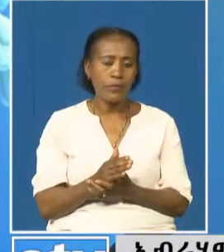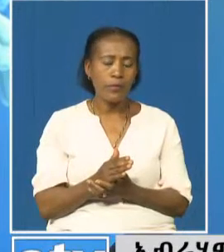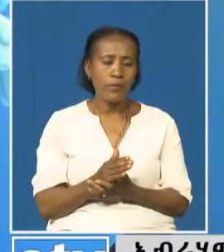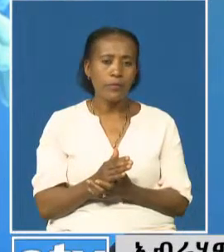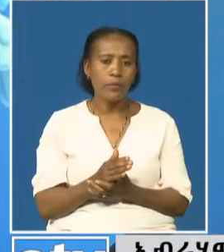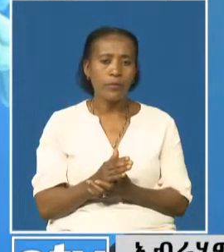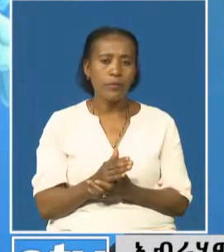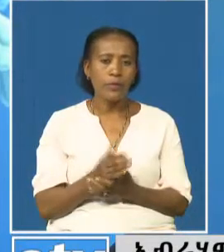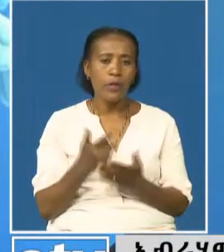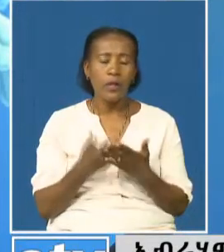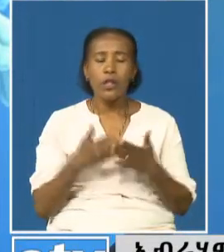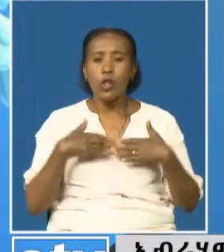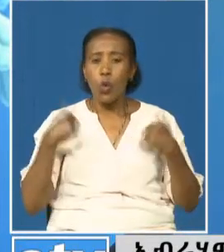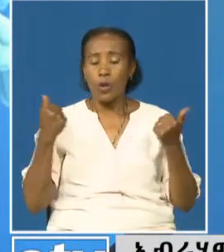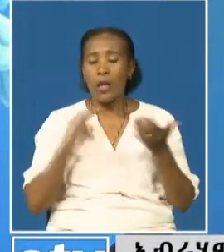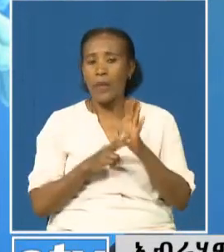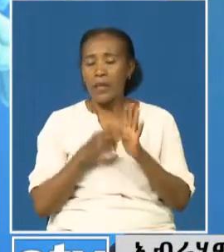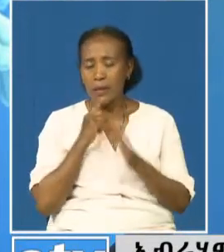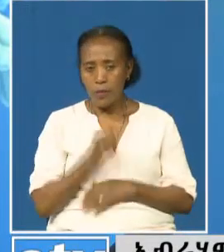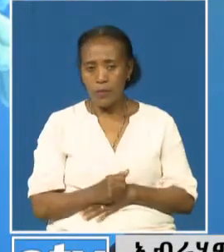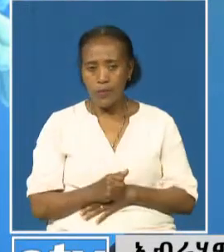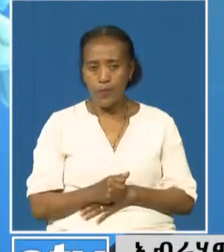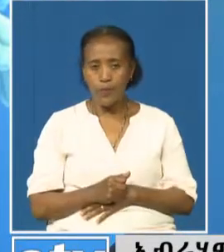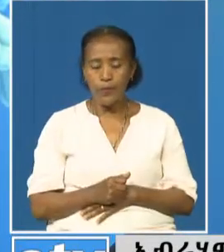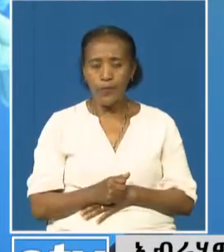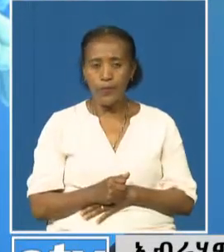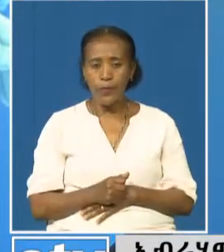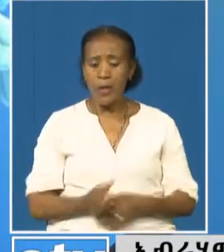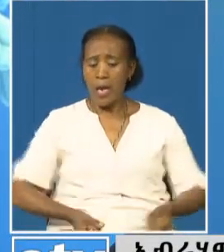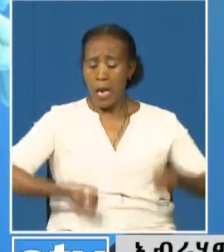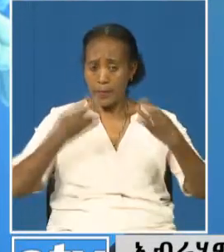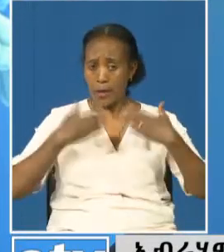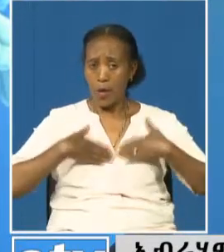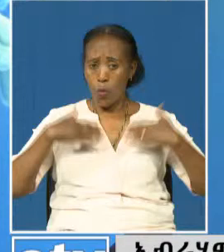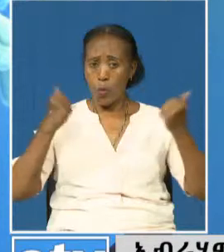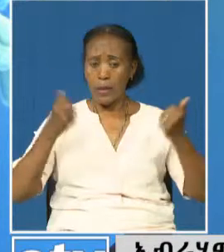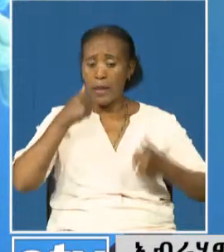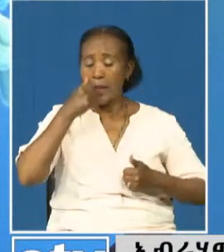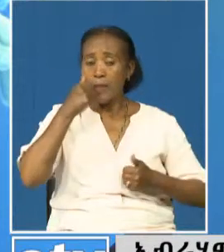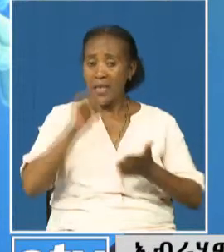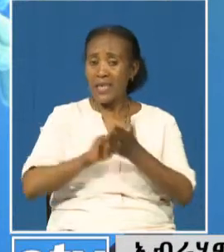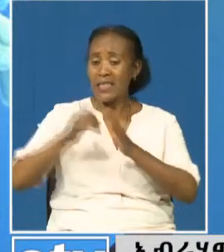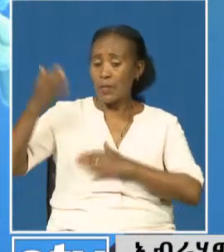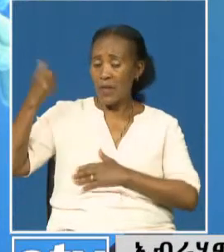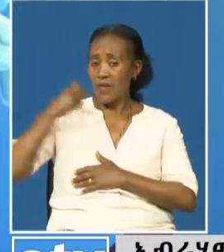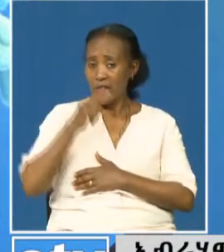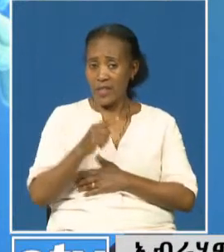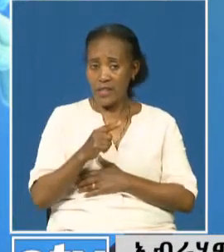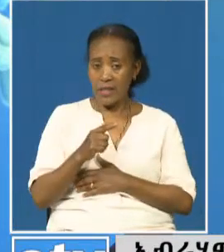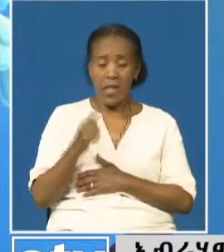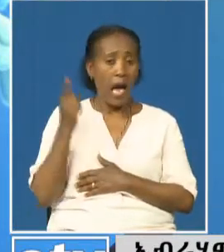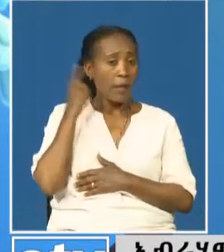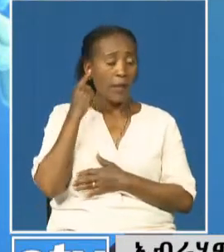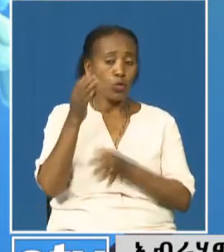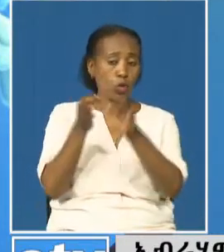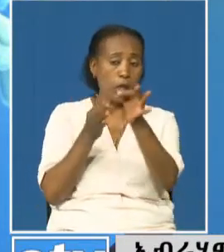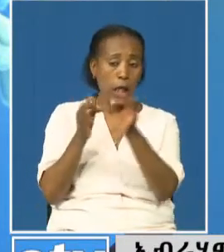እንግዲህ ስለ ወጣቶች ላይ ማለት ነው። እሺ፣ አብዛኛው ወጣት እንደተባለው ከዚህ በፊት ሌሎች አድማጮች እንደገለጹ